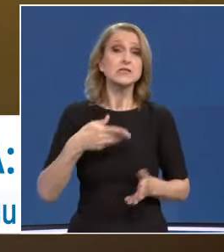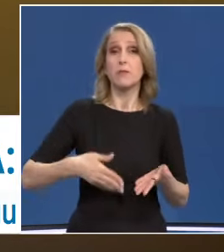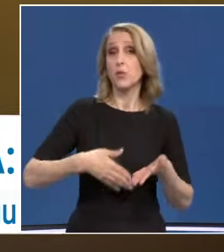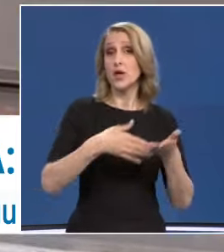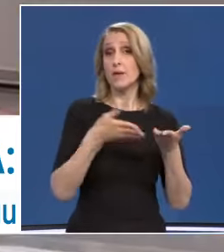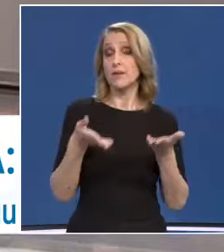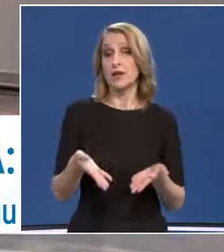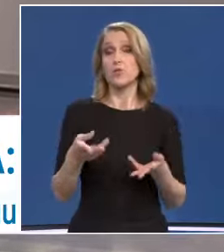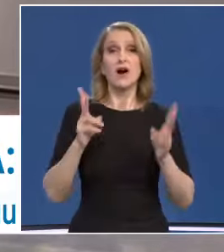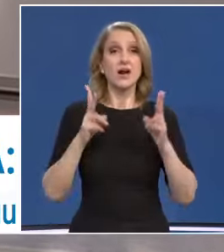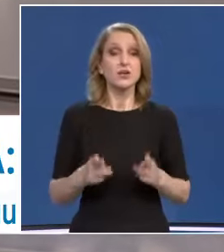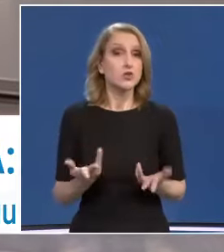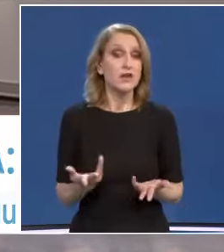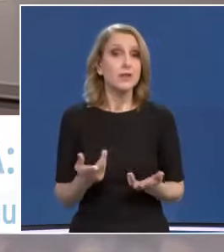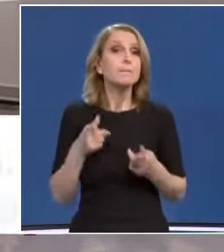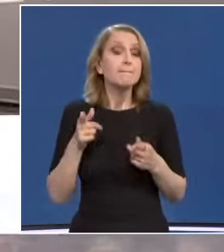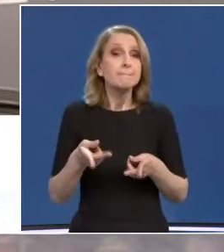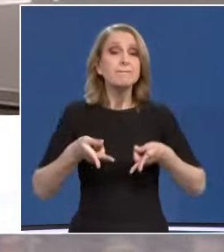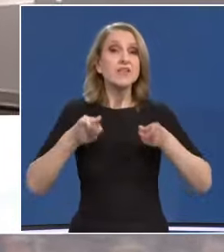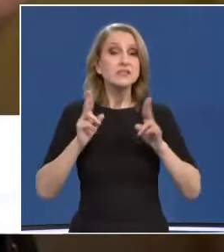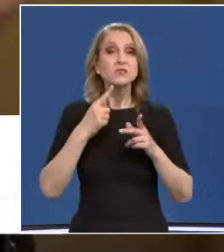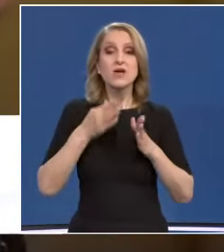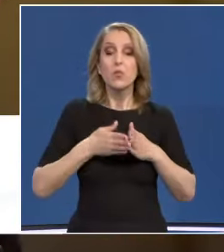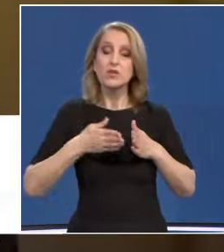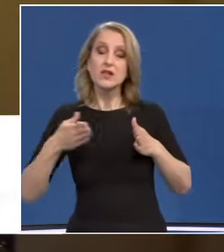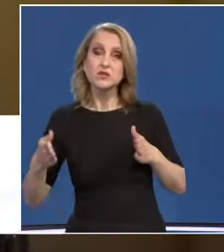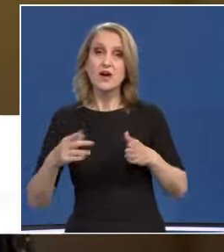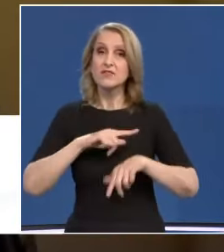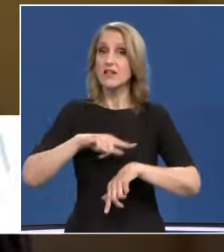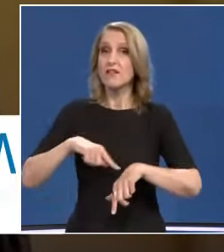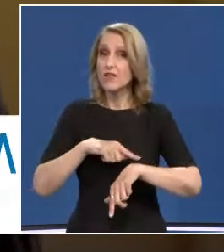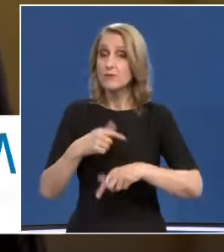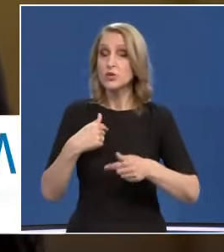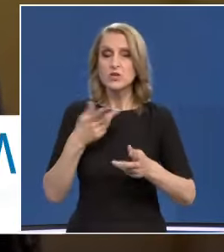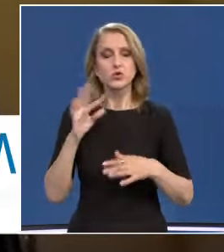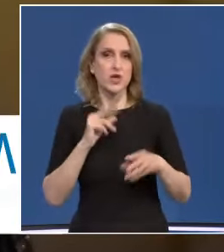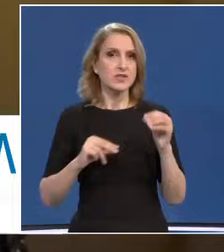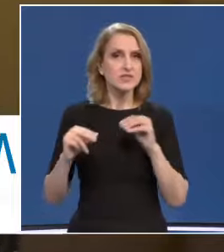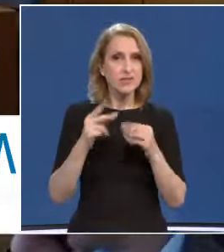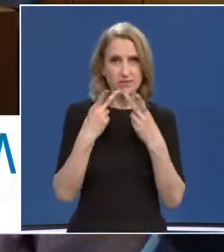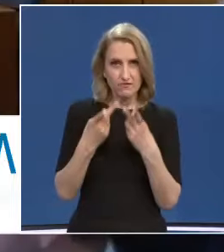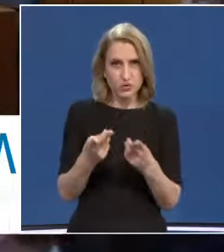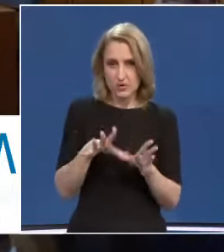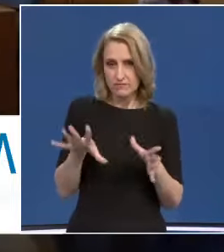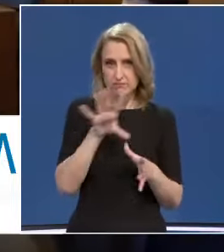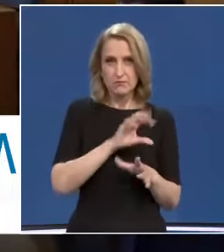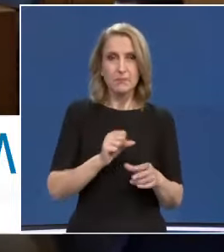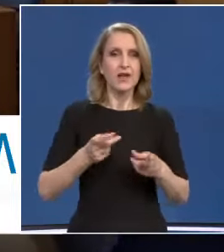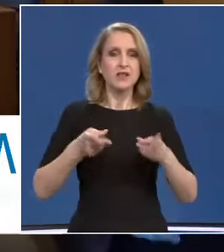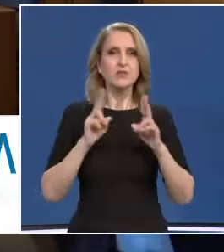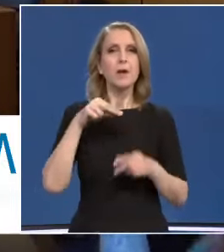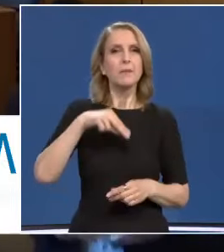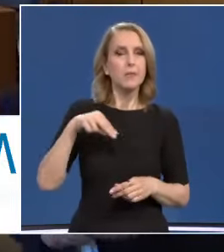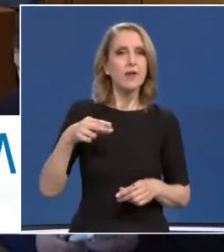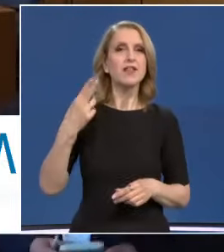подкрепили са това решение, че те са гласували за удължаване на времето, в което ние ще заседаваме. Отново виждате тук почти плътно гласуване. От ППДБ